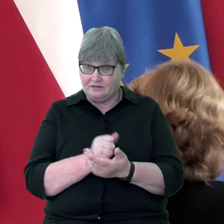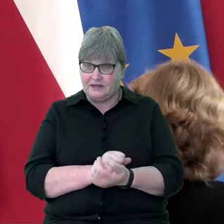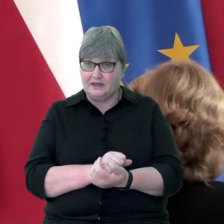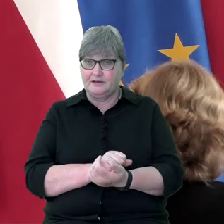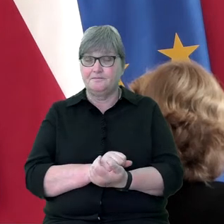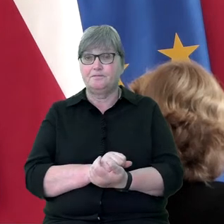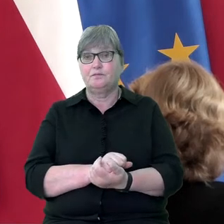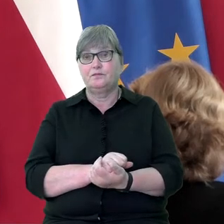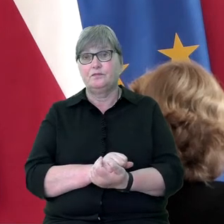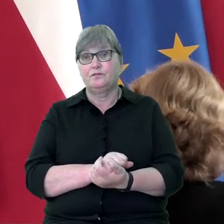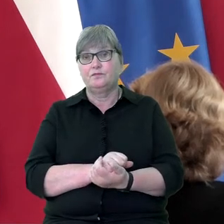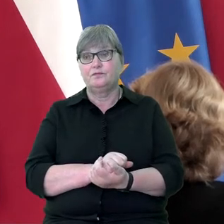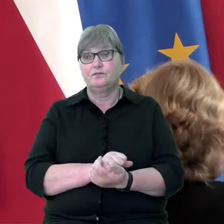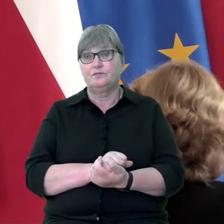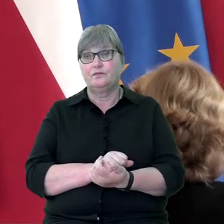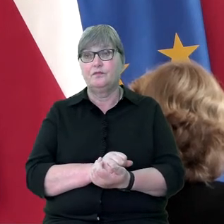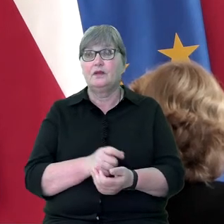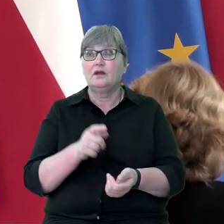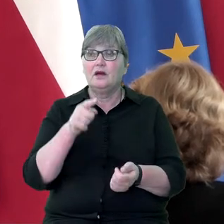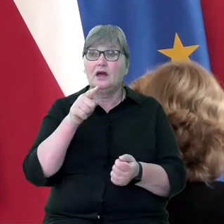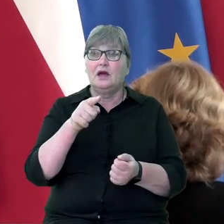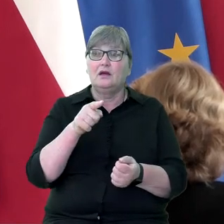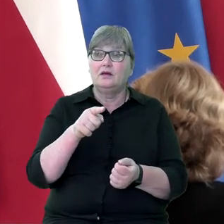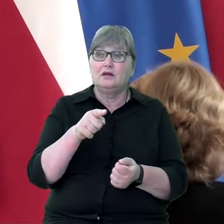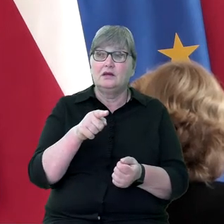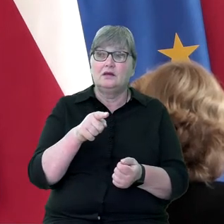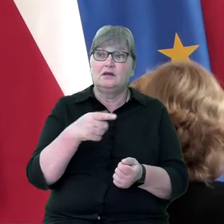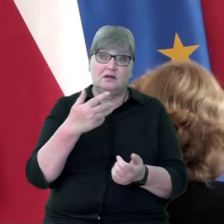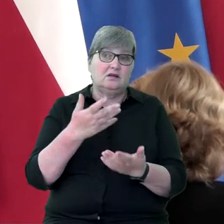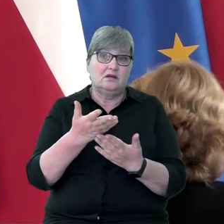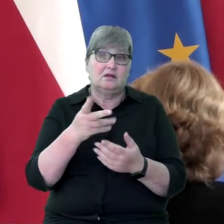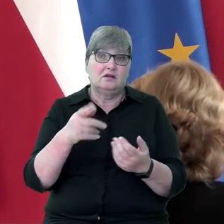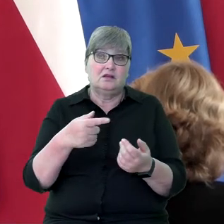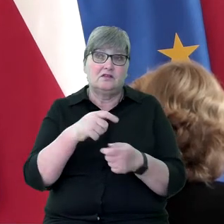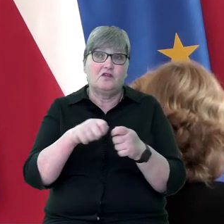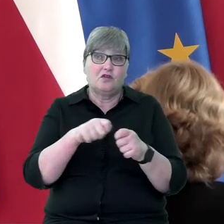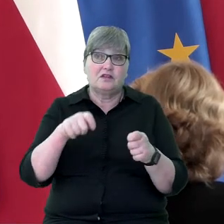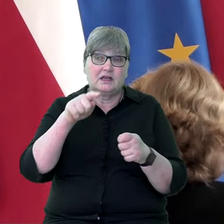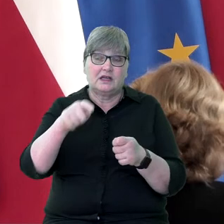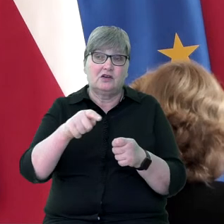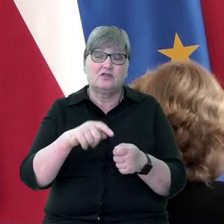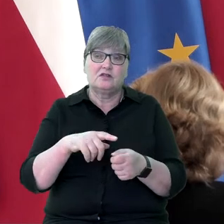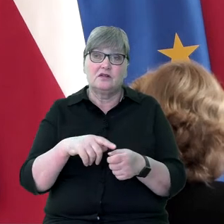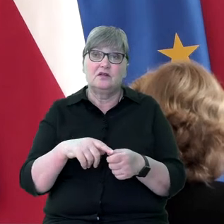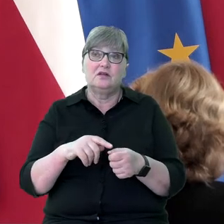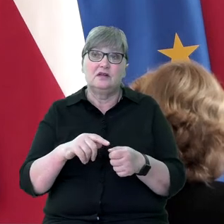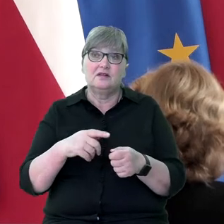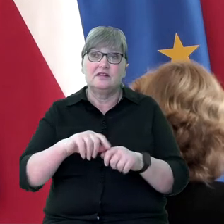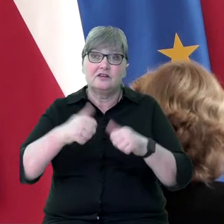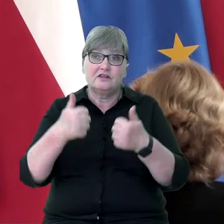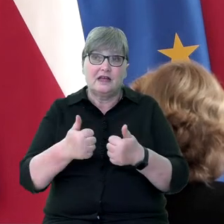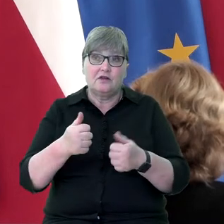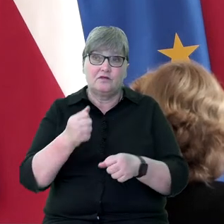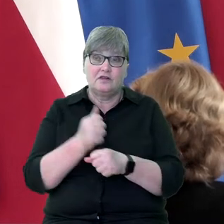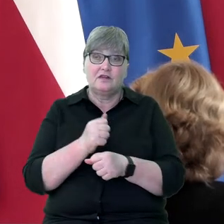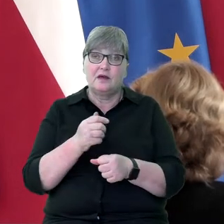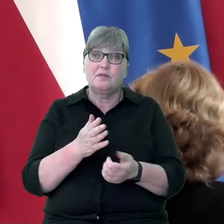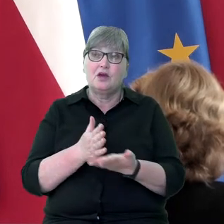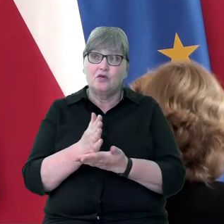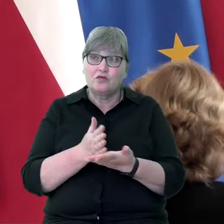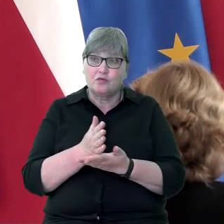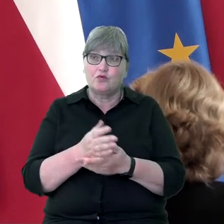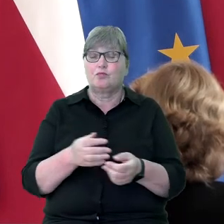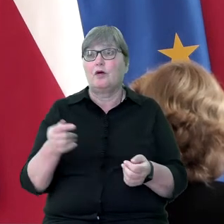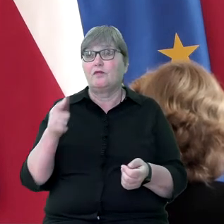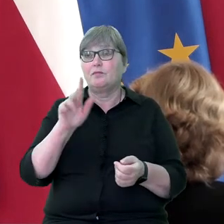tytułu urzędowego, noszenia munduru związanego ze stanowiskiem służbowym stosownego do rodzaju służby, miał prawo do urlopu wypoczynkowego,